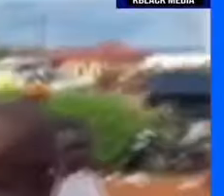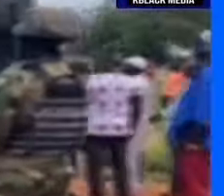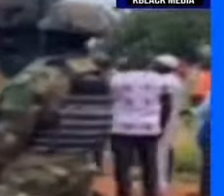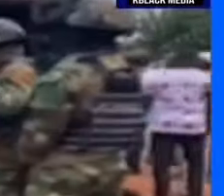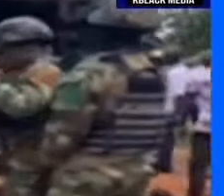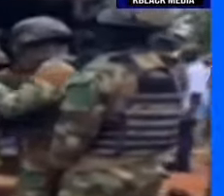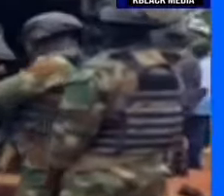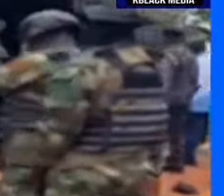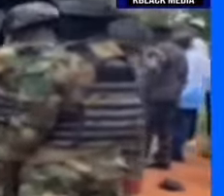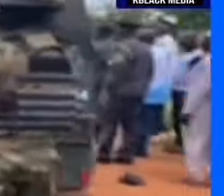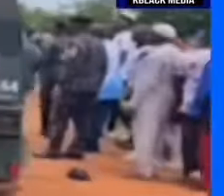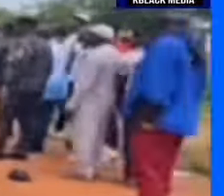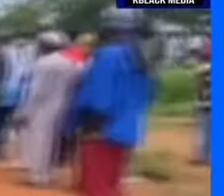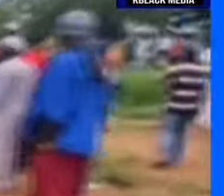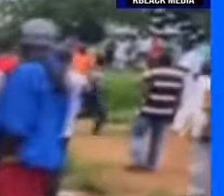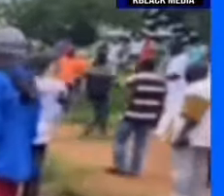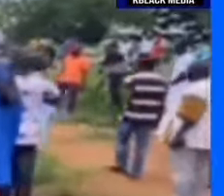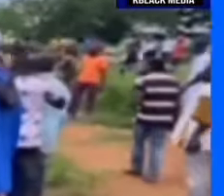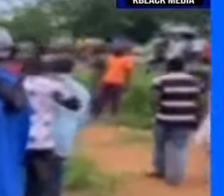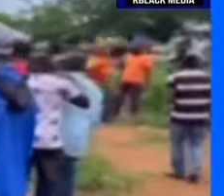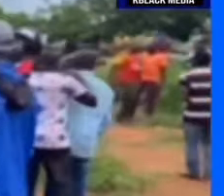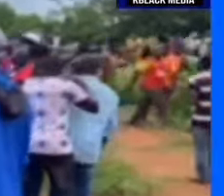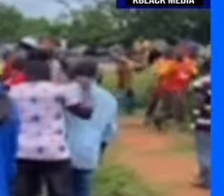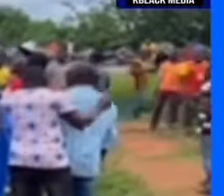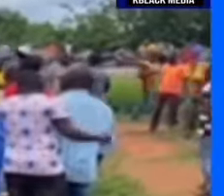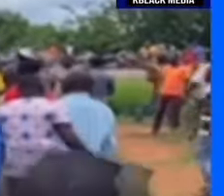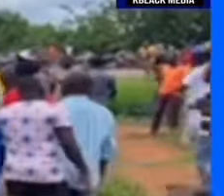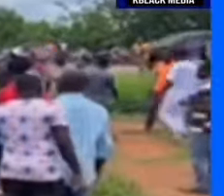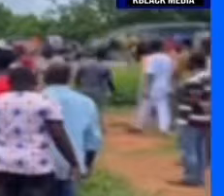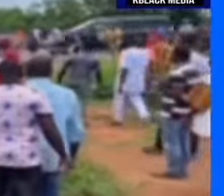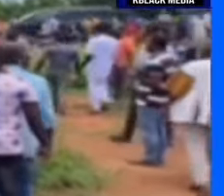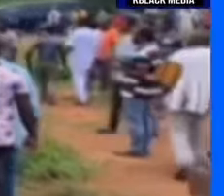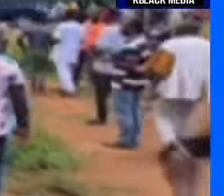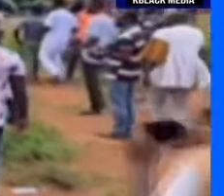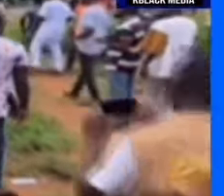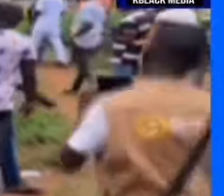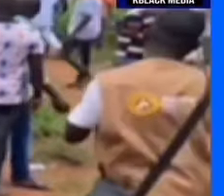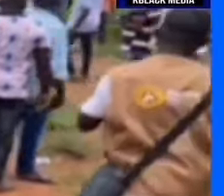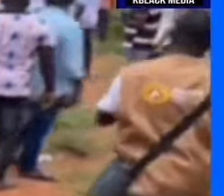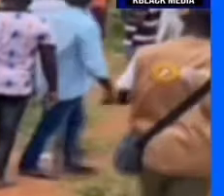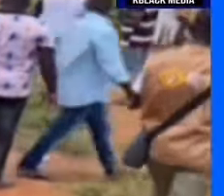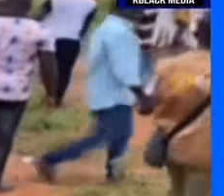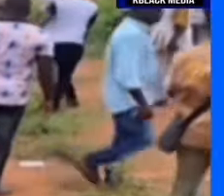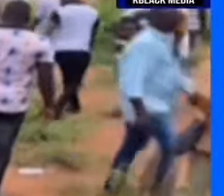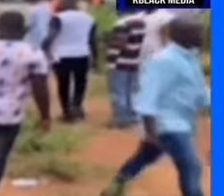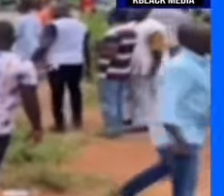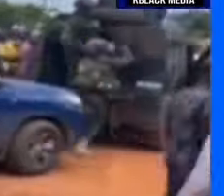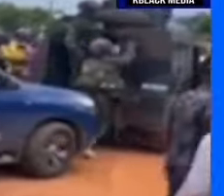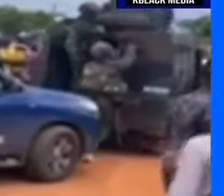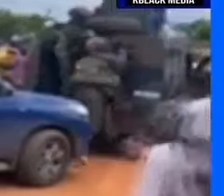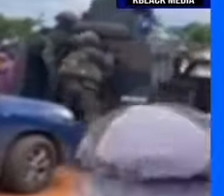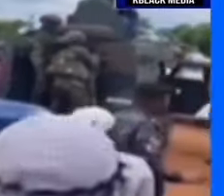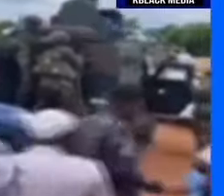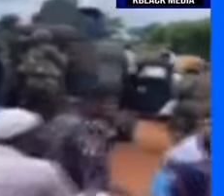webi edi mrika ekoka mai ni na ni wodi bom na chese enya sai ebeku gudi enkokona ne